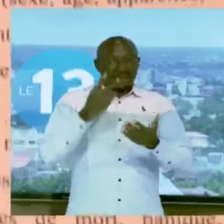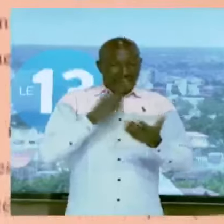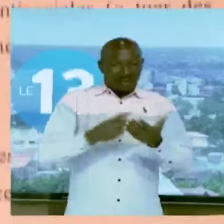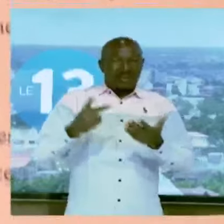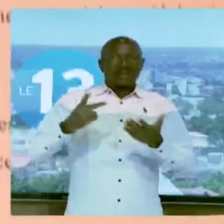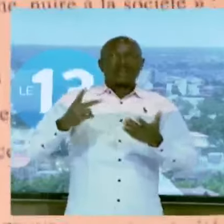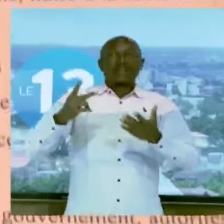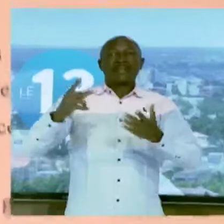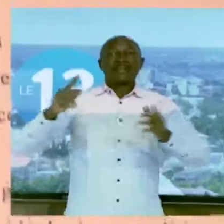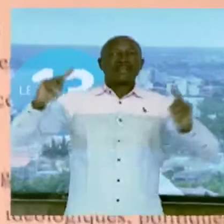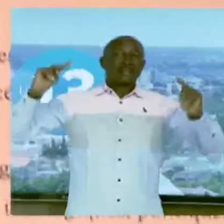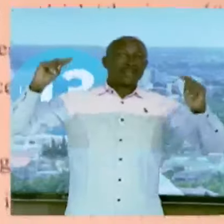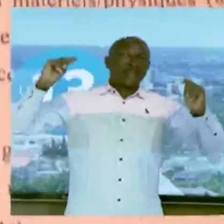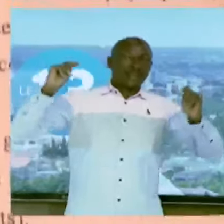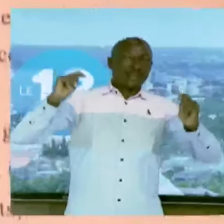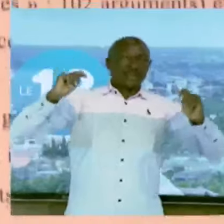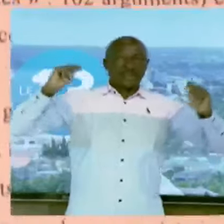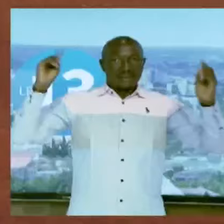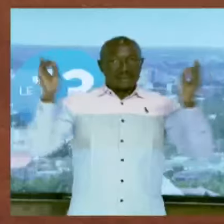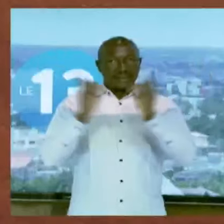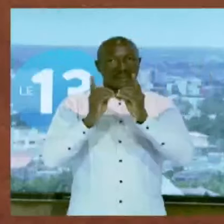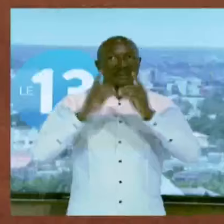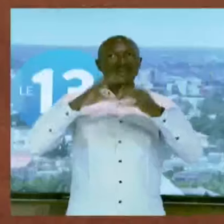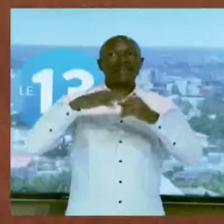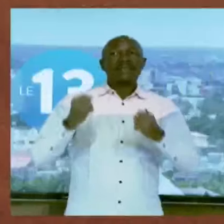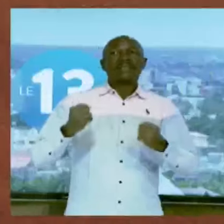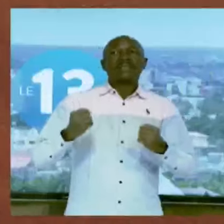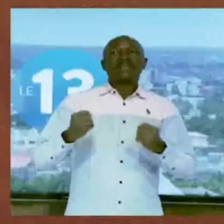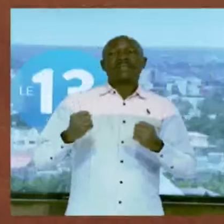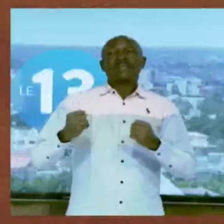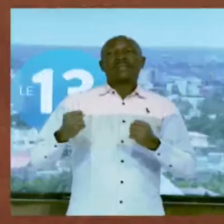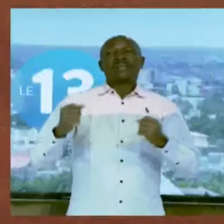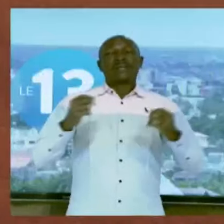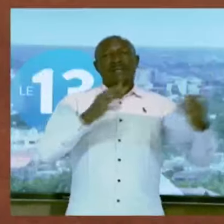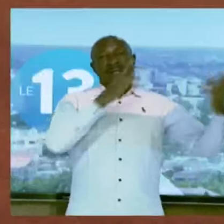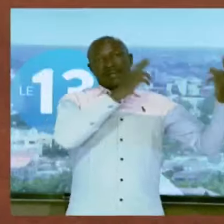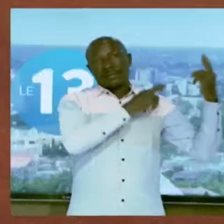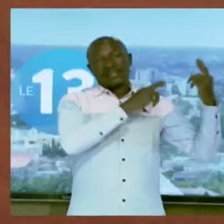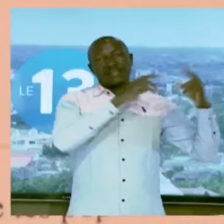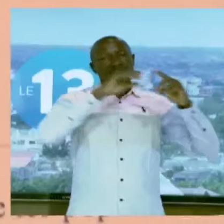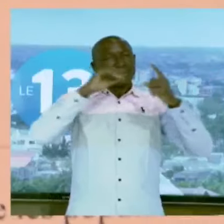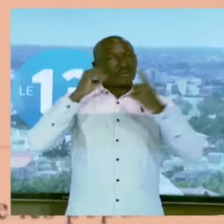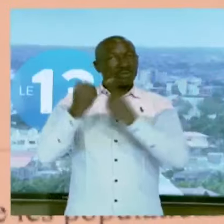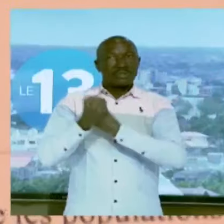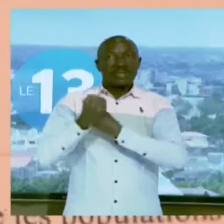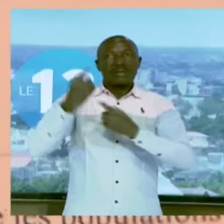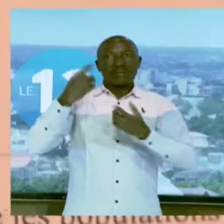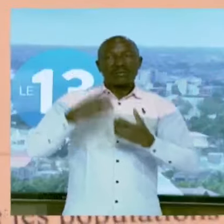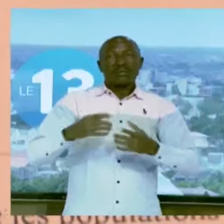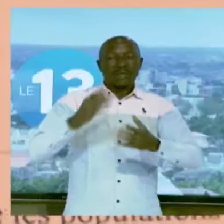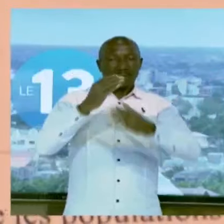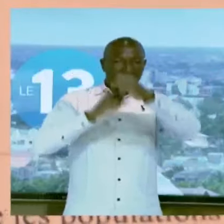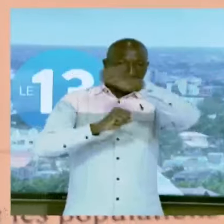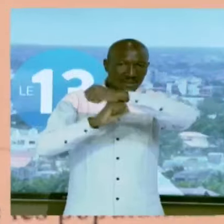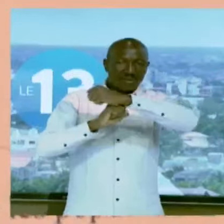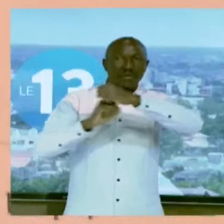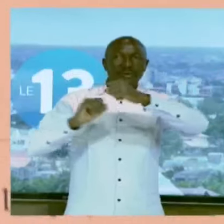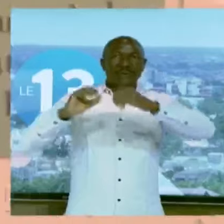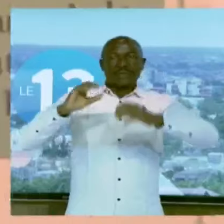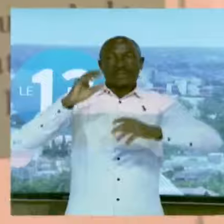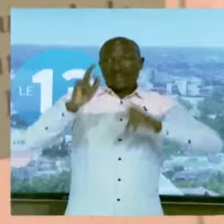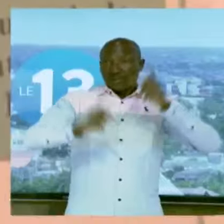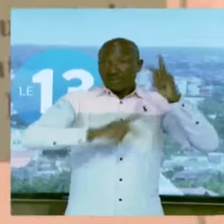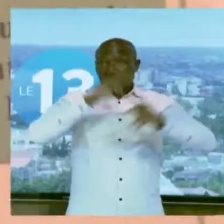thèse qui a eu pour thème « Représentation sociale entre les populations civiles et les forces de sécurité